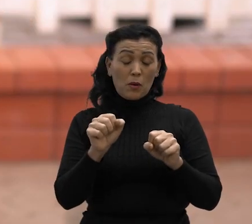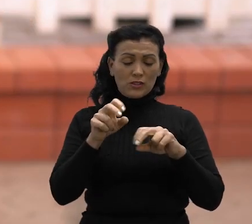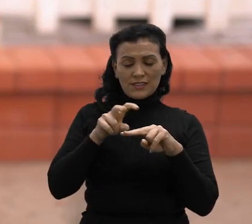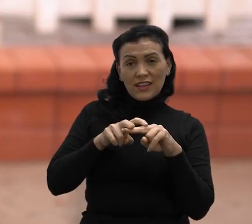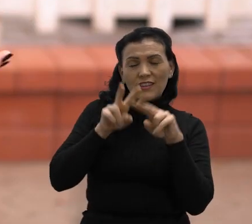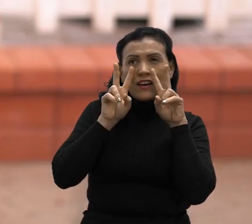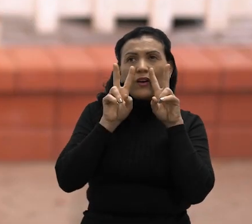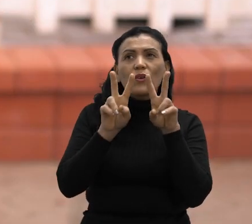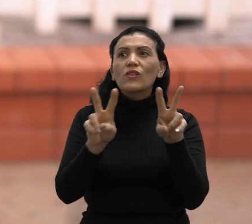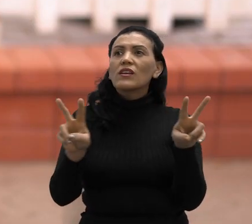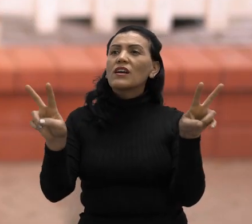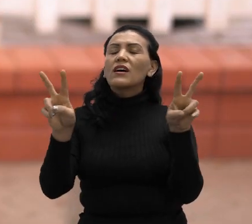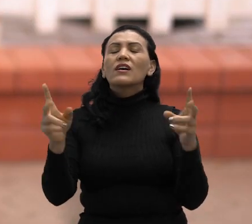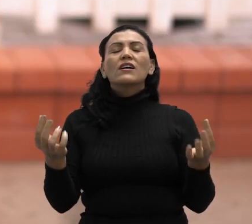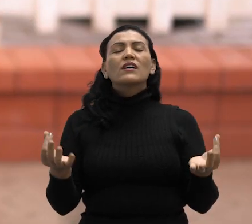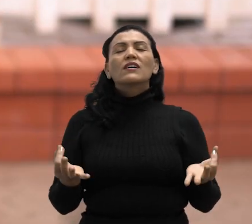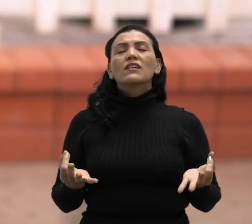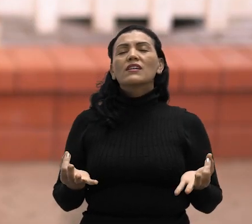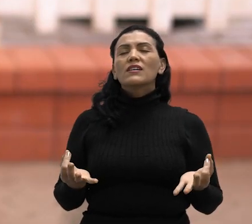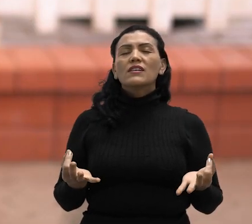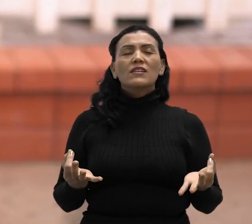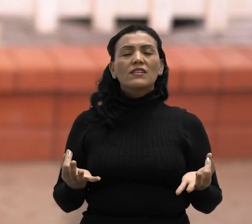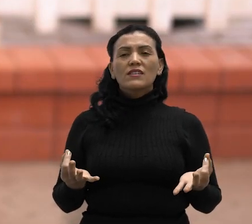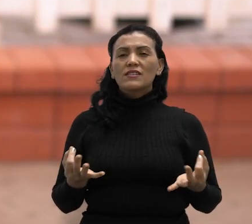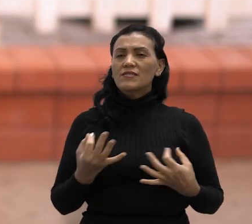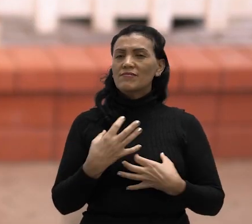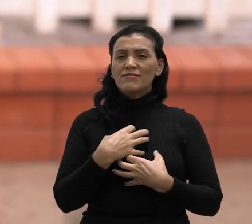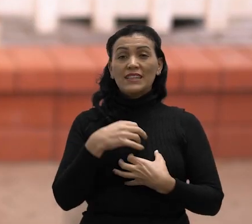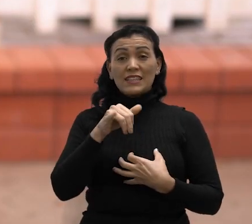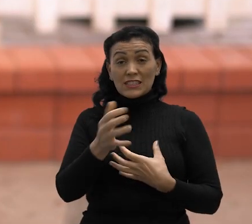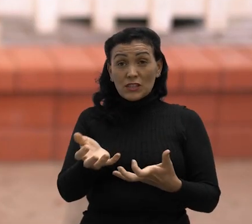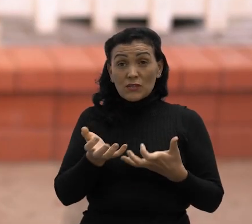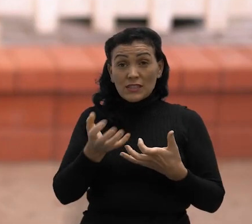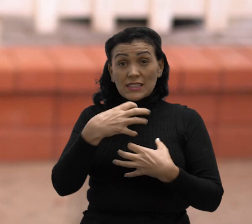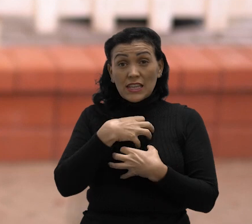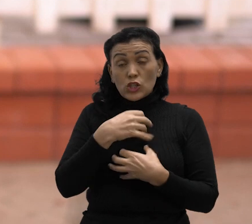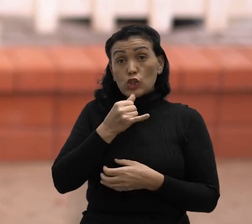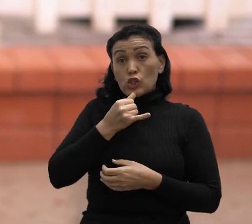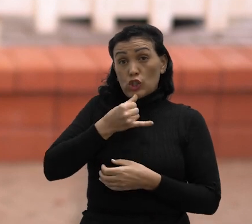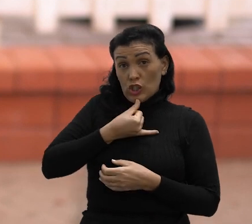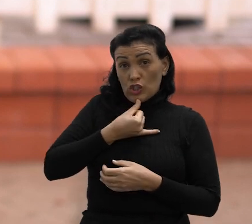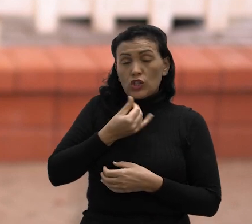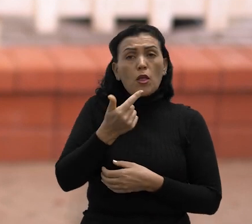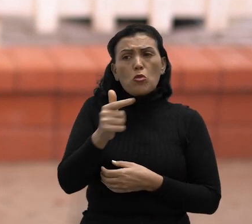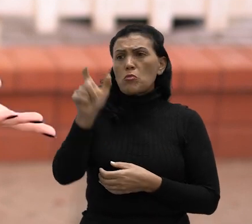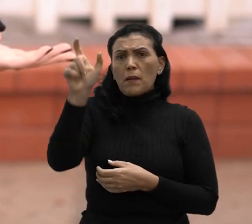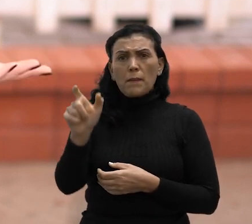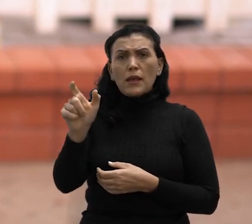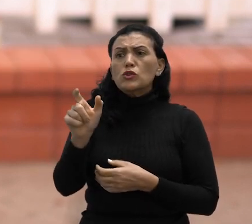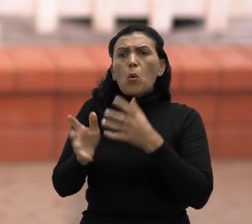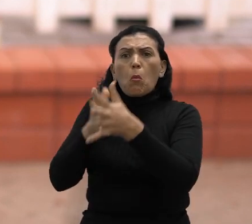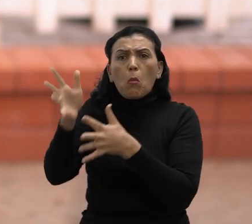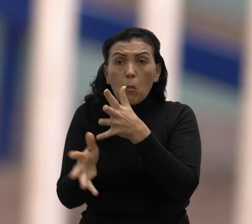البحر تتأمل بالبحر. مثلا إن كنت حزينة مثلا وما لقيتش حدا تحكي له